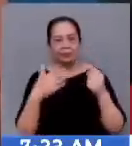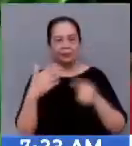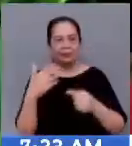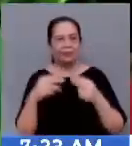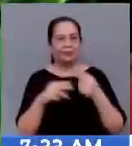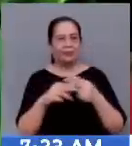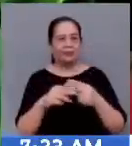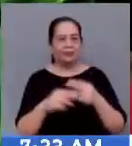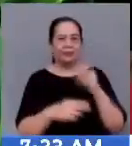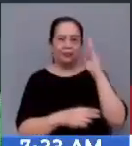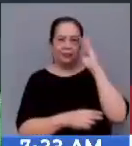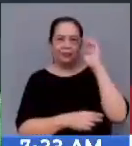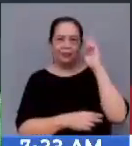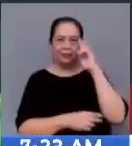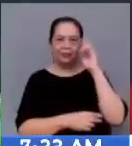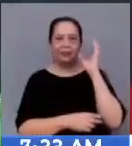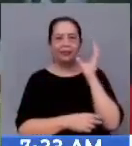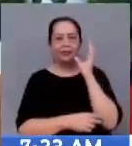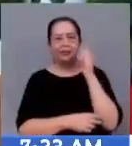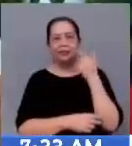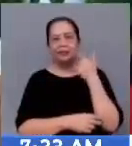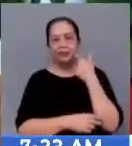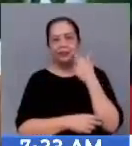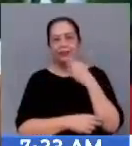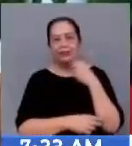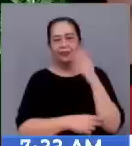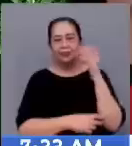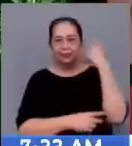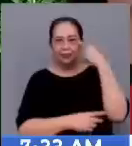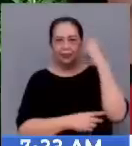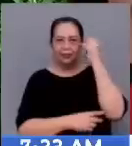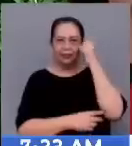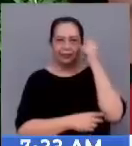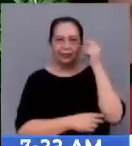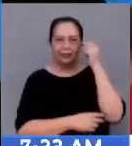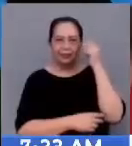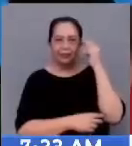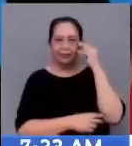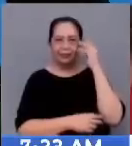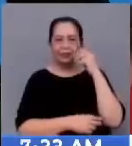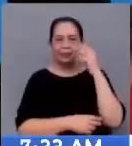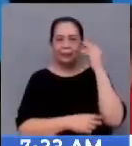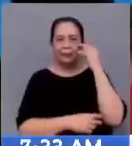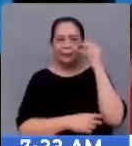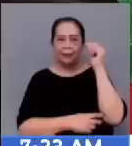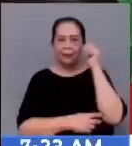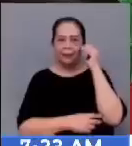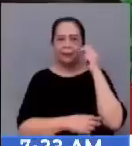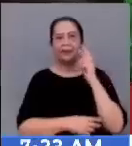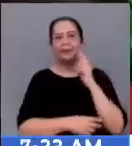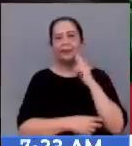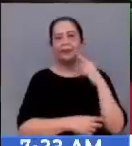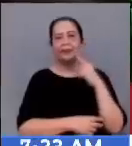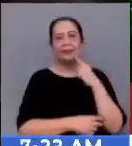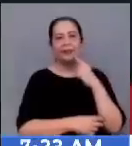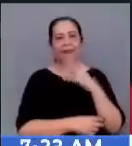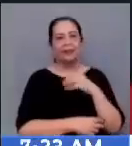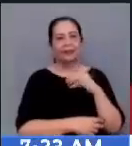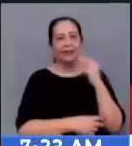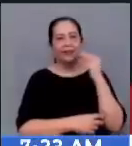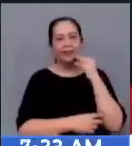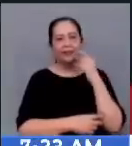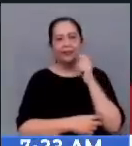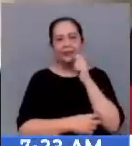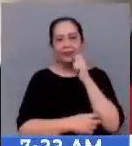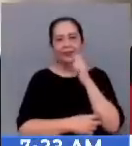Rocco, Jean Garcia, Paul Salas, Mikoy Morales, Marco Alcaraz, Rochelle Pangilinan, Maui Taylor, Ian